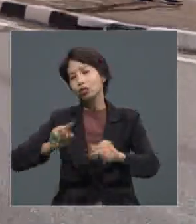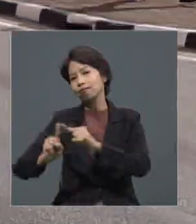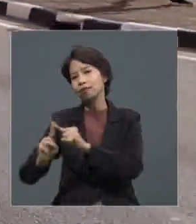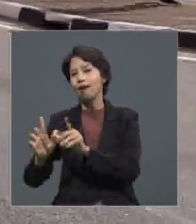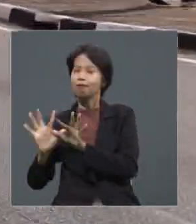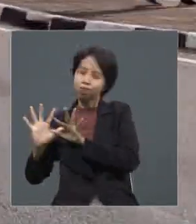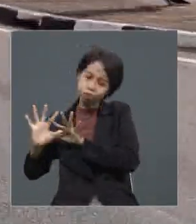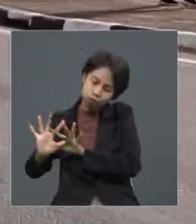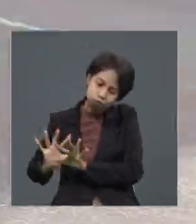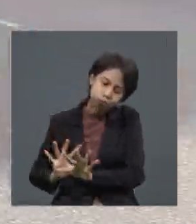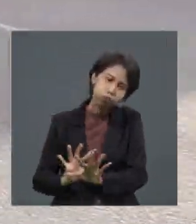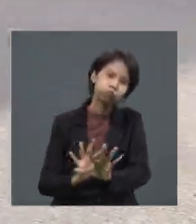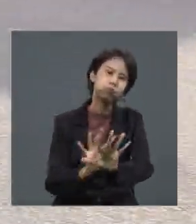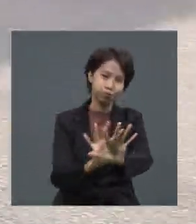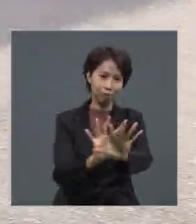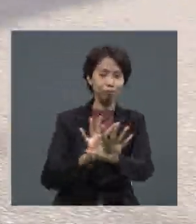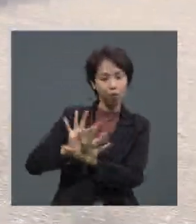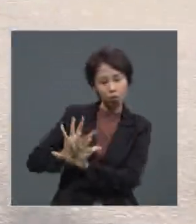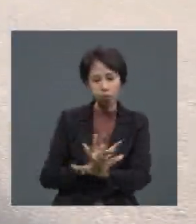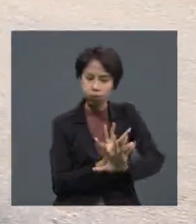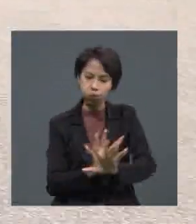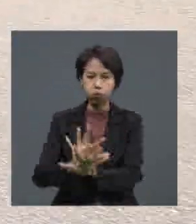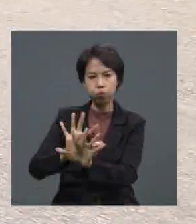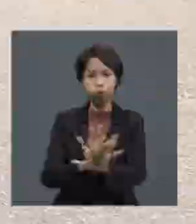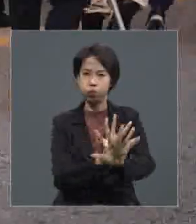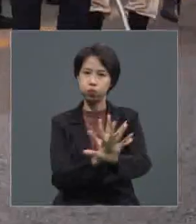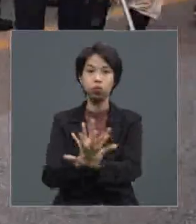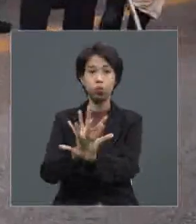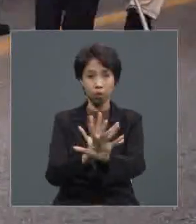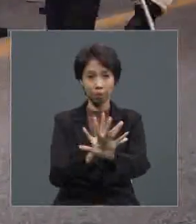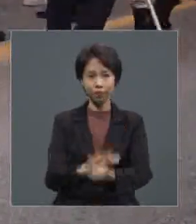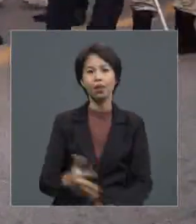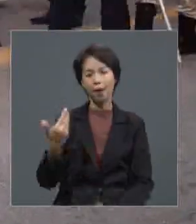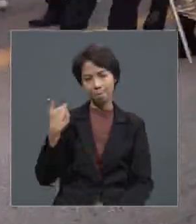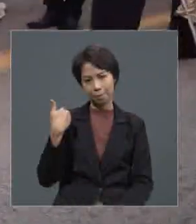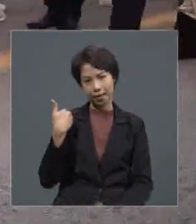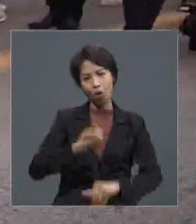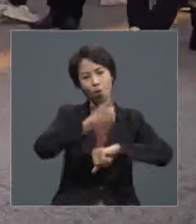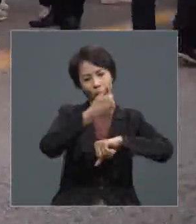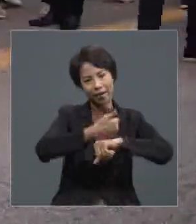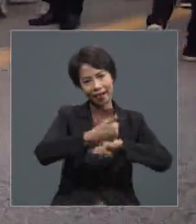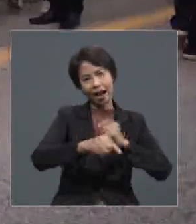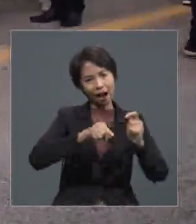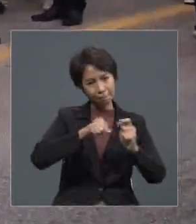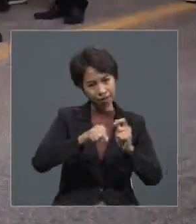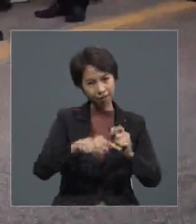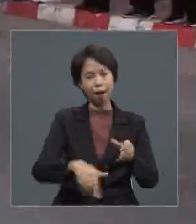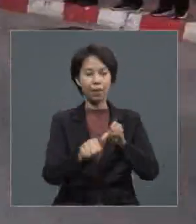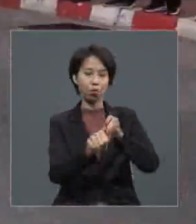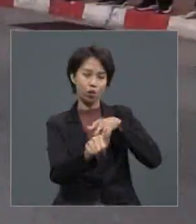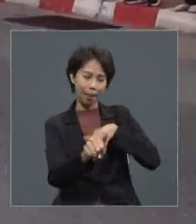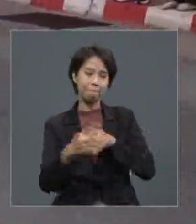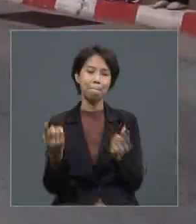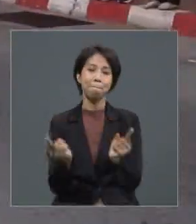ร่วมขบวนเดินวิ่งปั่นกันไปตามเส้นทางต่างๆในตัวเมืองโดยมีในอำเภอทั้ง13อำเภอผลัดเปลี่ยนกันมาเป็นผู้นำขบวนธงน